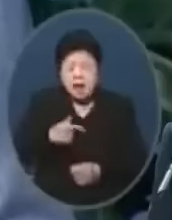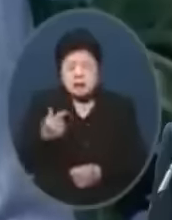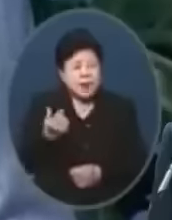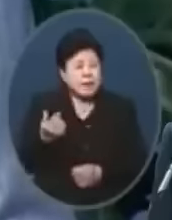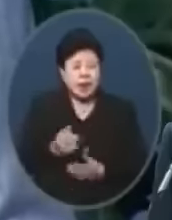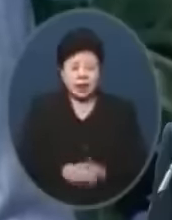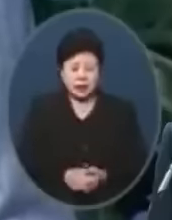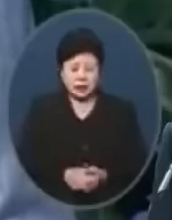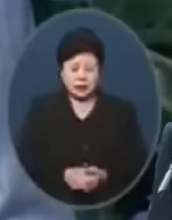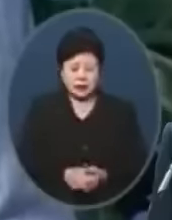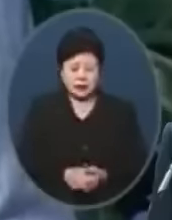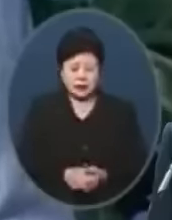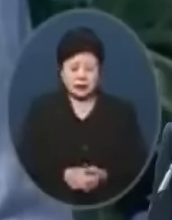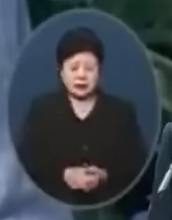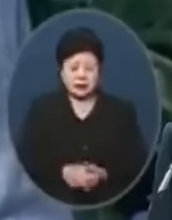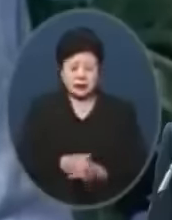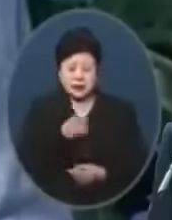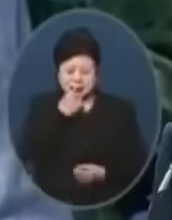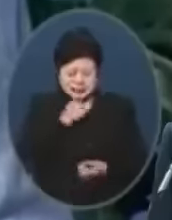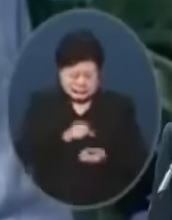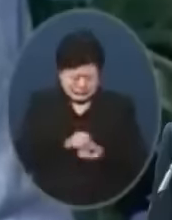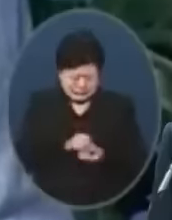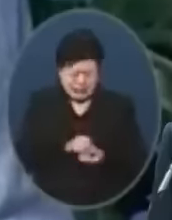아팠었겠습니까? 그래도 너를 깨물고